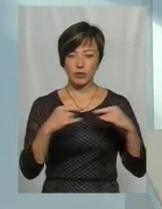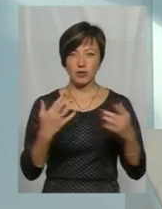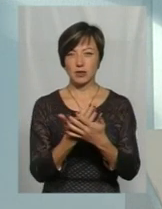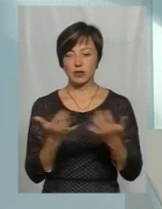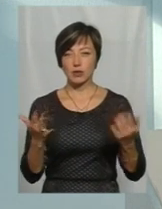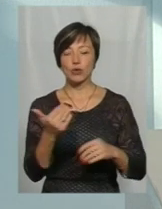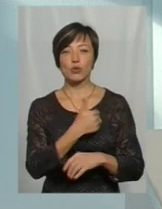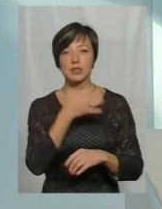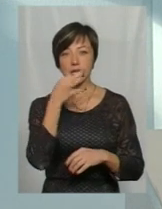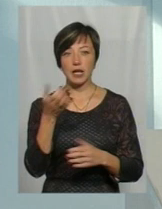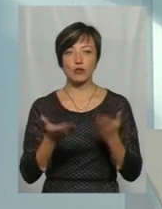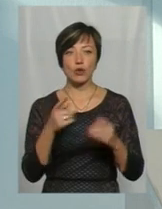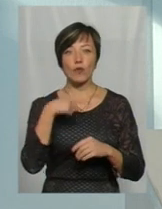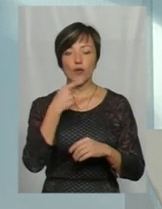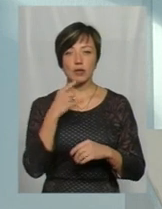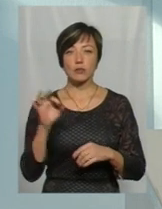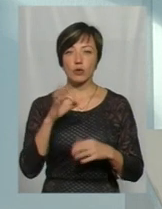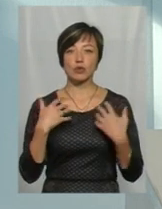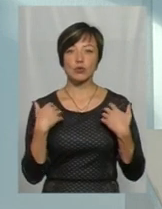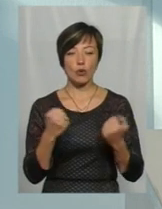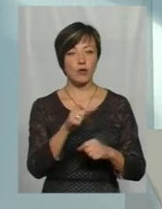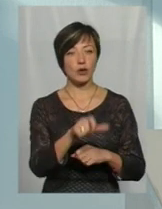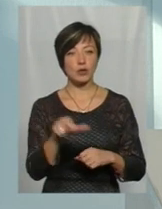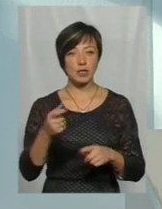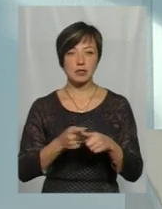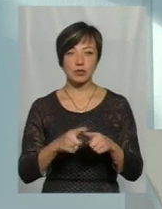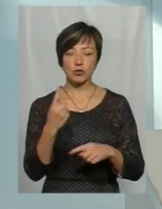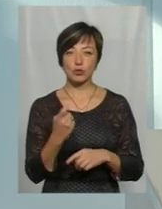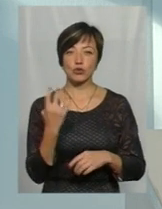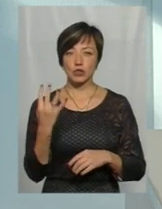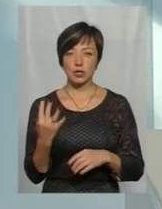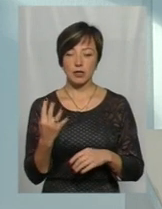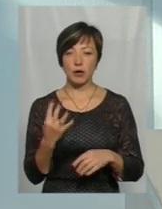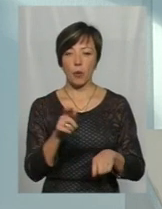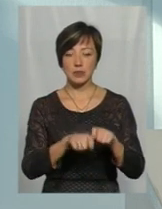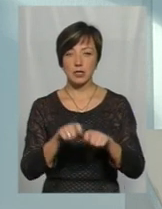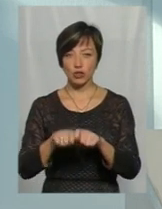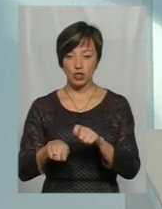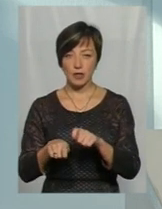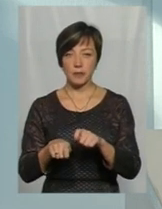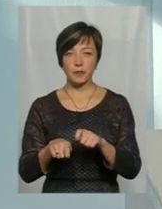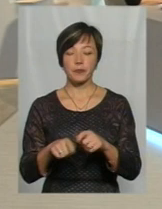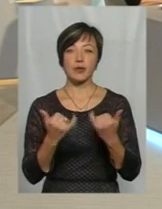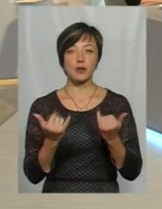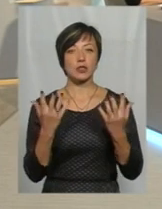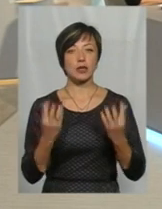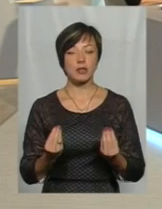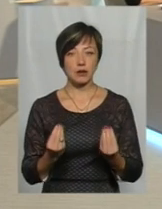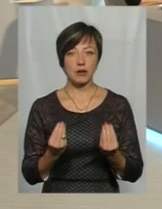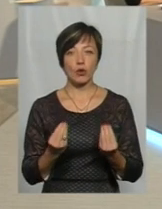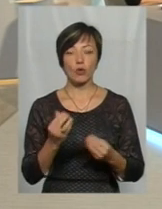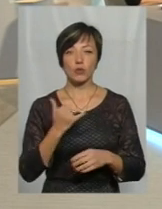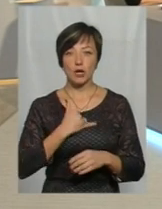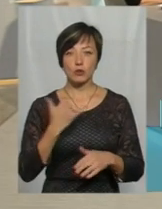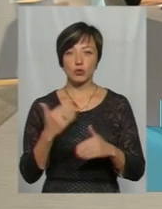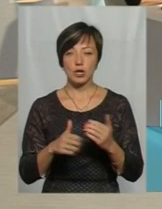хочу сказати, що якщо говорити про здорових осіб, оцих 104, яких ми обстежили, на сьогоднішній день у